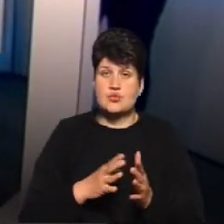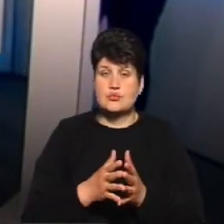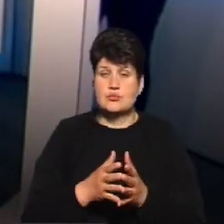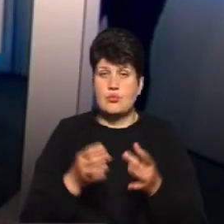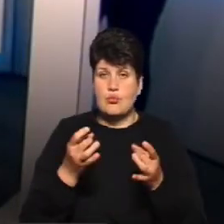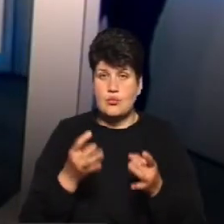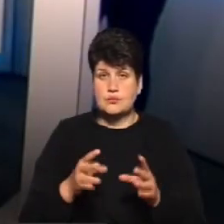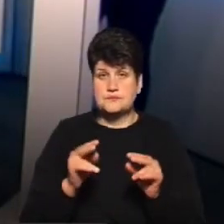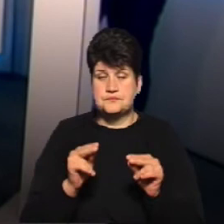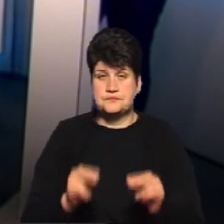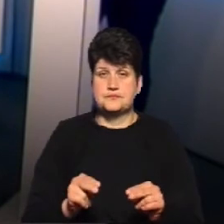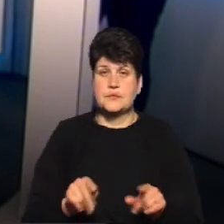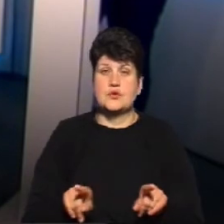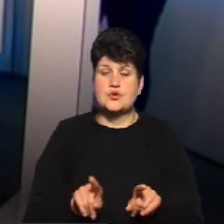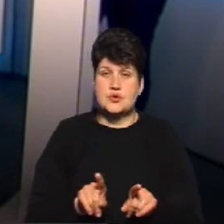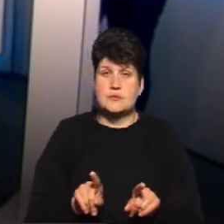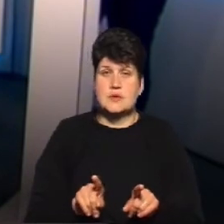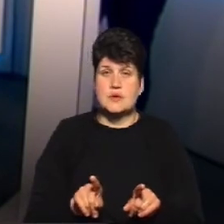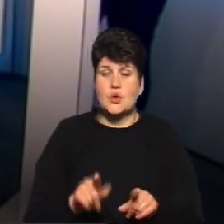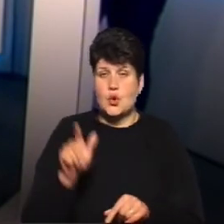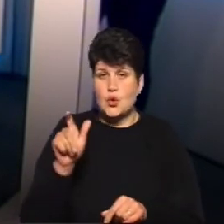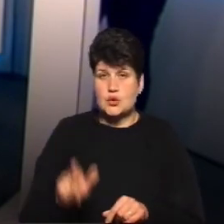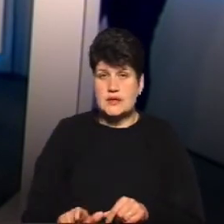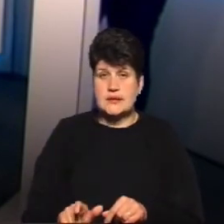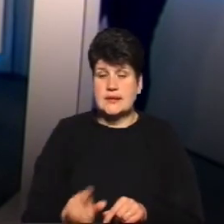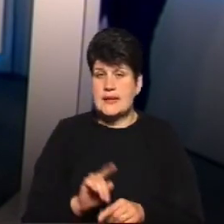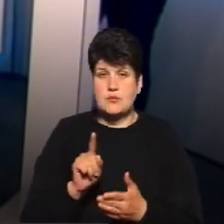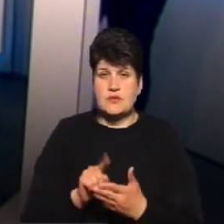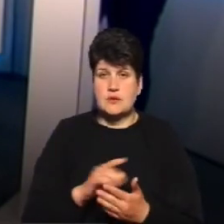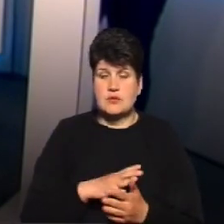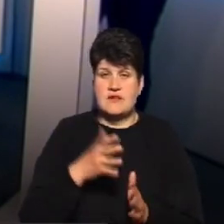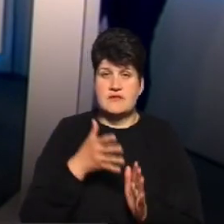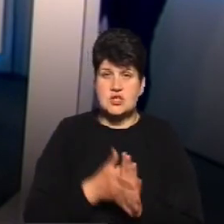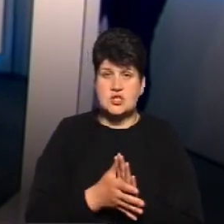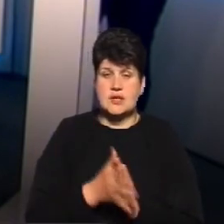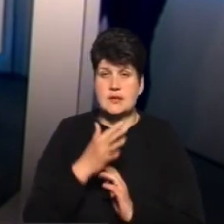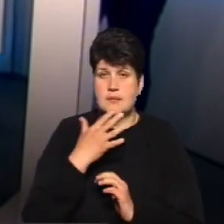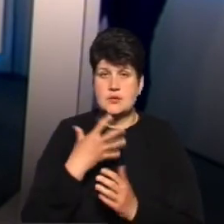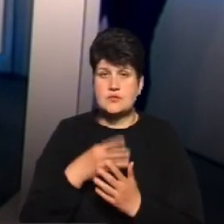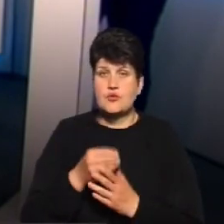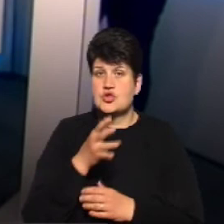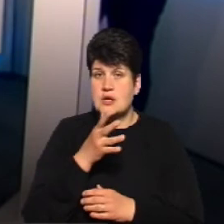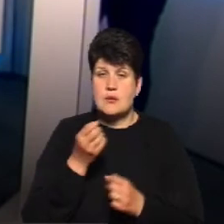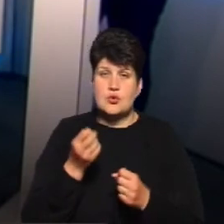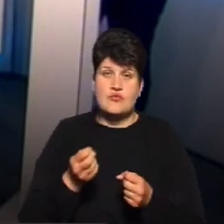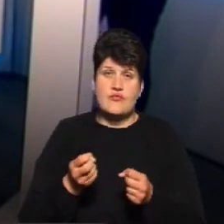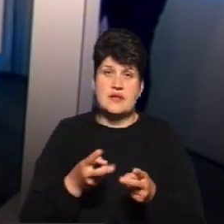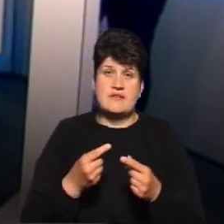що людина не повинна була б на це витрачати купу свого часу, а щоб просто викинути в інший бачок, скажімо